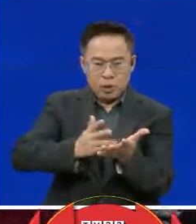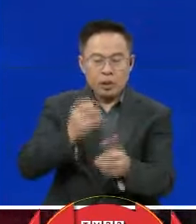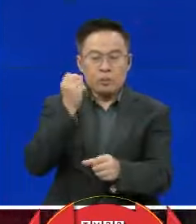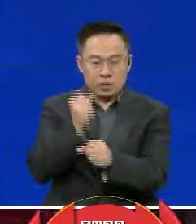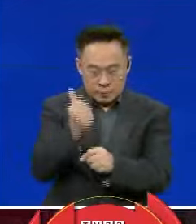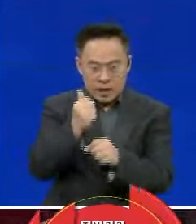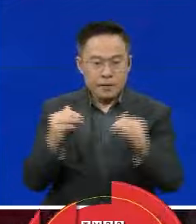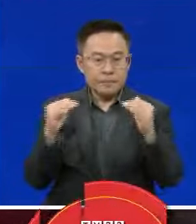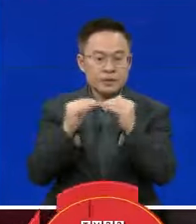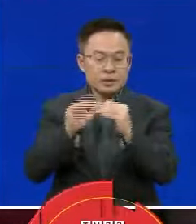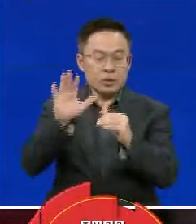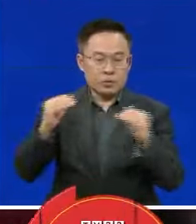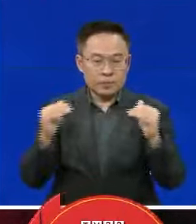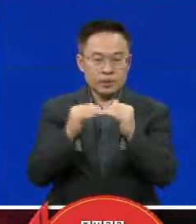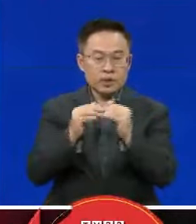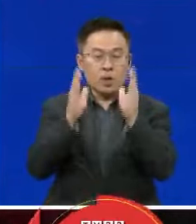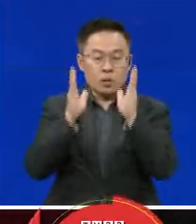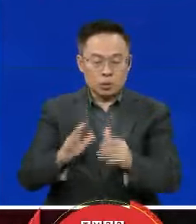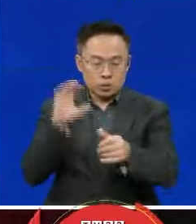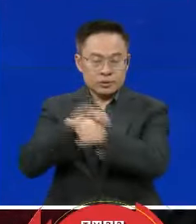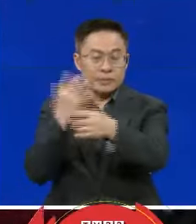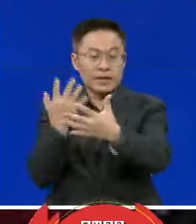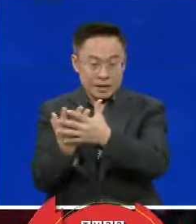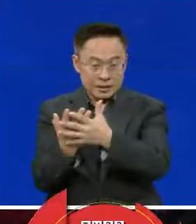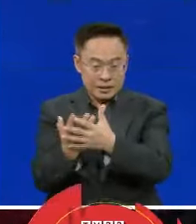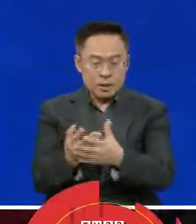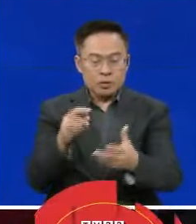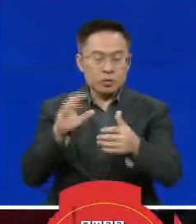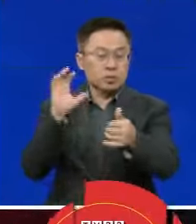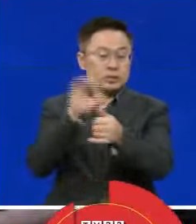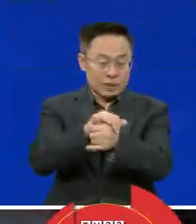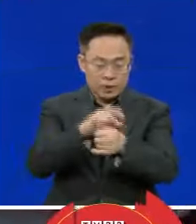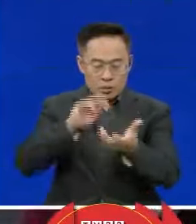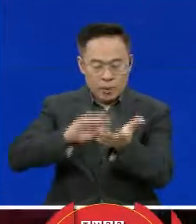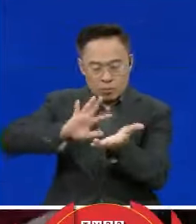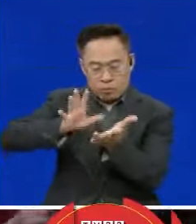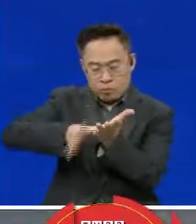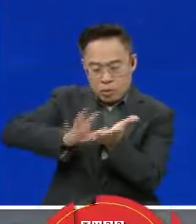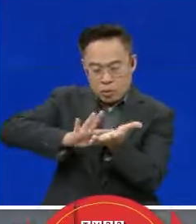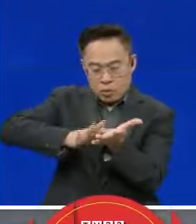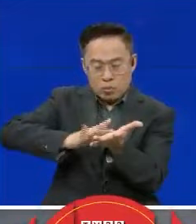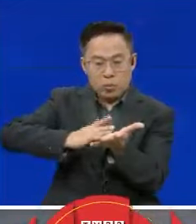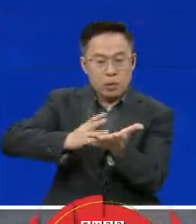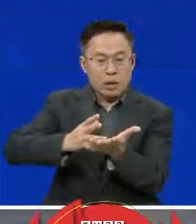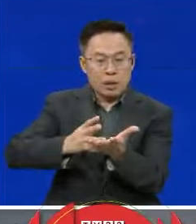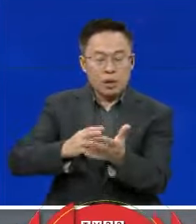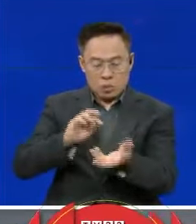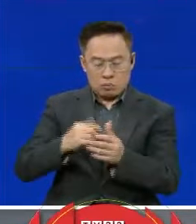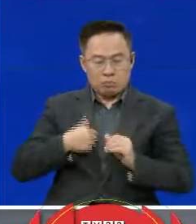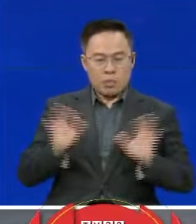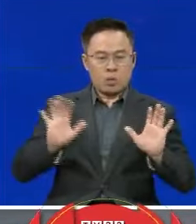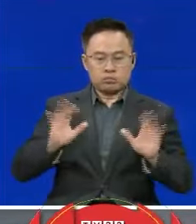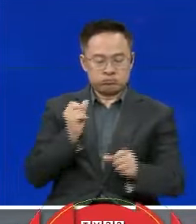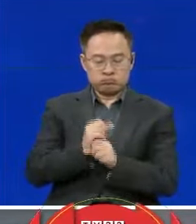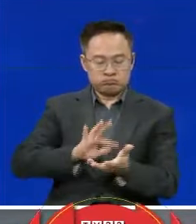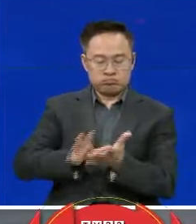ป็นสิทธิ์ของผู้ต้องหาเออนี่เราก็เพิ่งทราบนะเพราะปกติเวลาที่ใครที่ถูกจับก็คือจะต้องมีการพิมพ์ลายนิ้วมือเนี่ยนะนี่ก็เป็นความรู้ใหม่นะแล้วบอกหลังจ